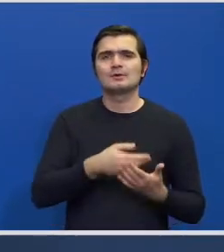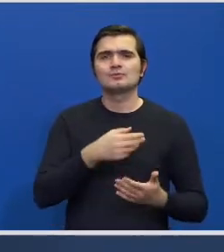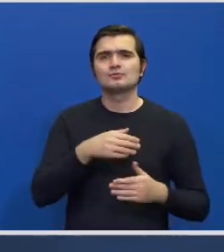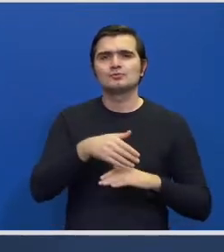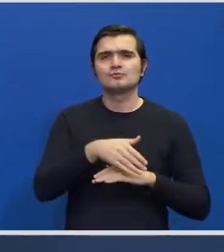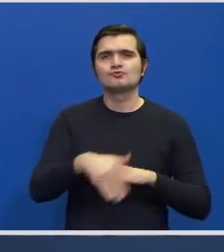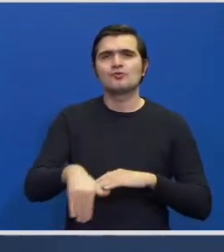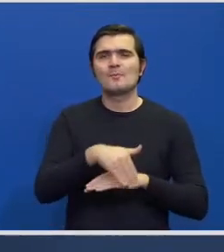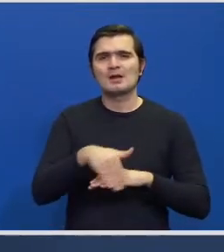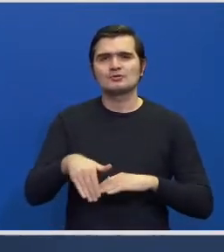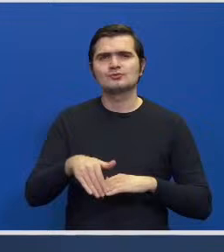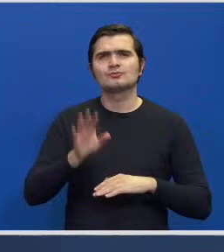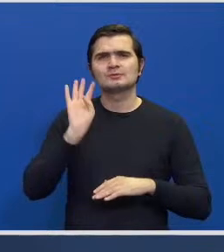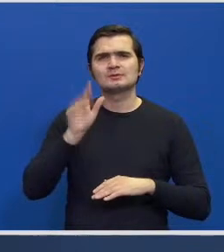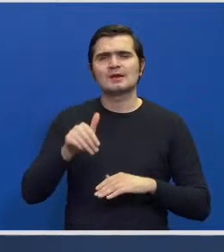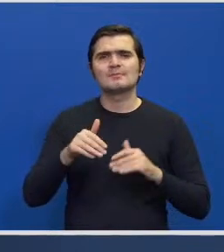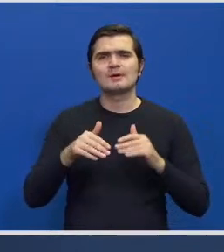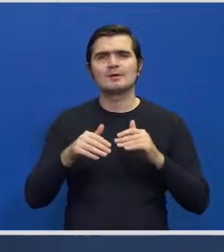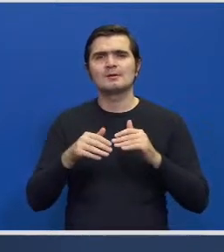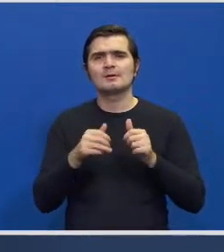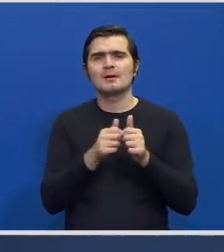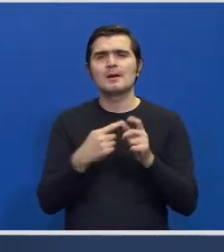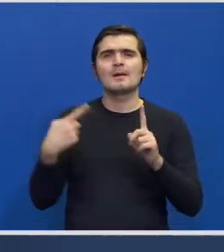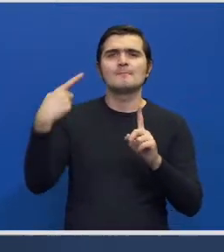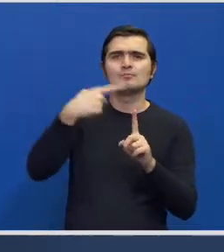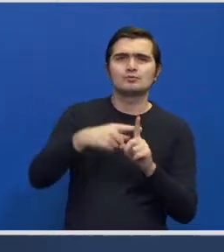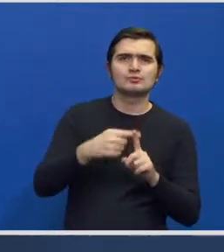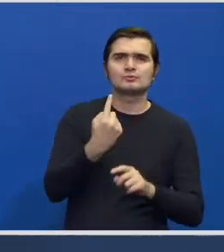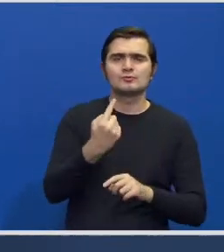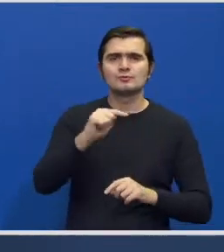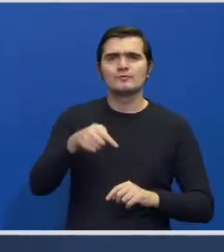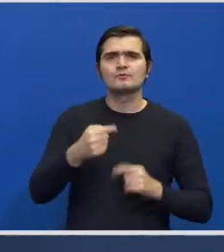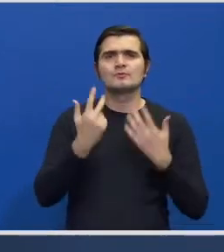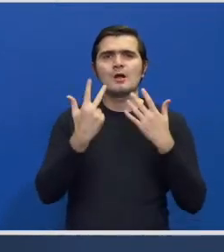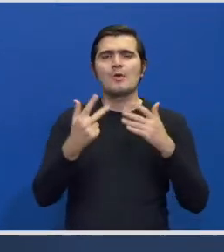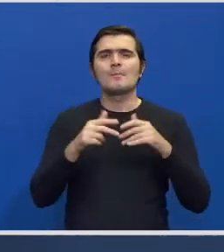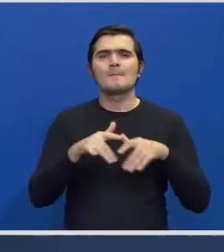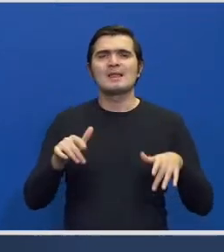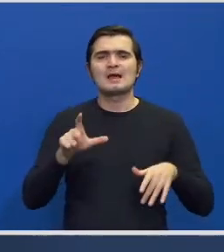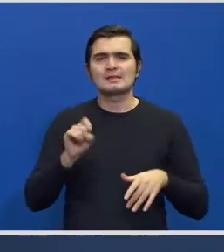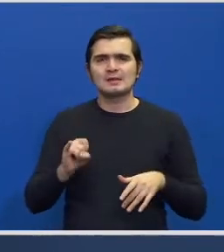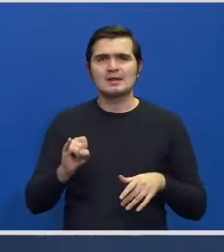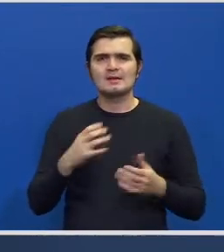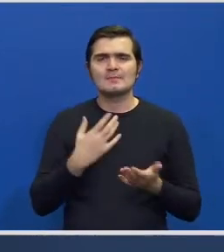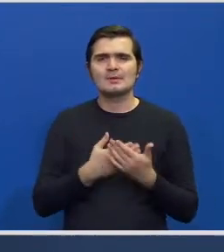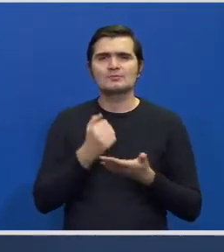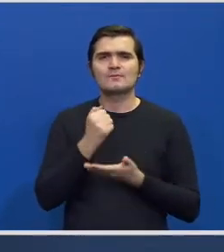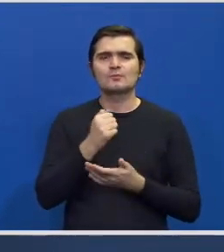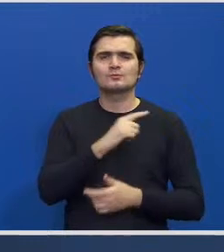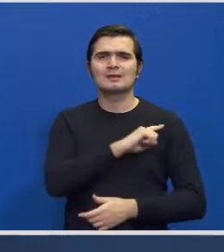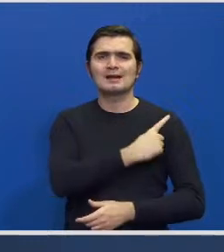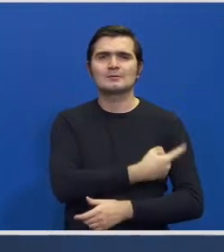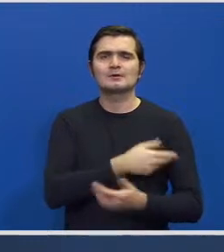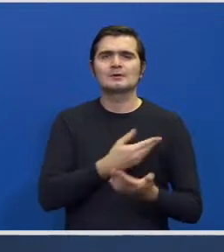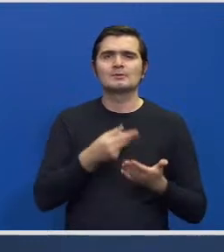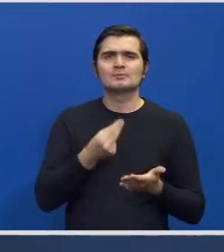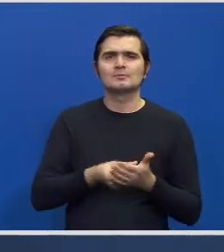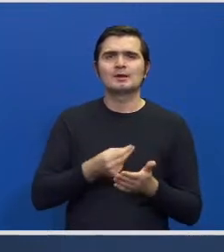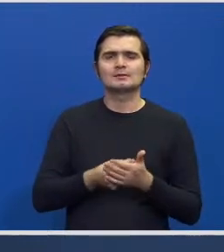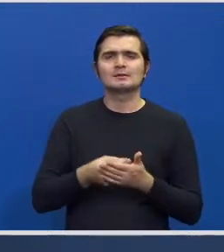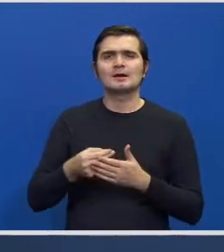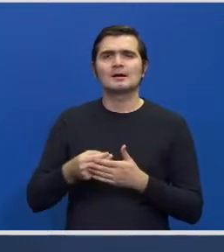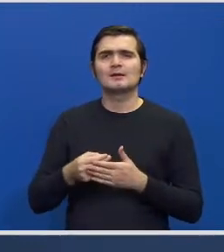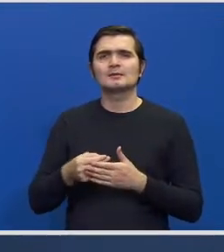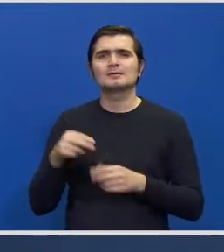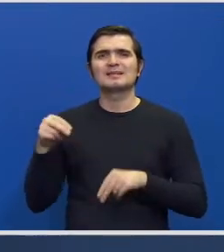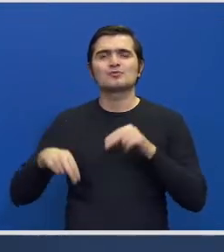bugetul asigurărilor pentru șomaj va avea un excedent în sumă de 1,8 miliarde de lei, aferent fondului de